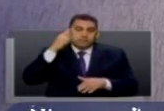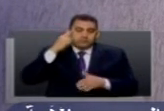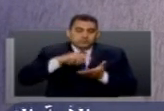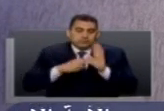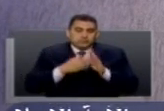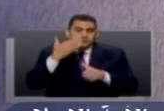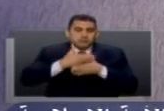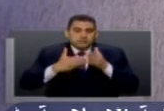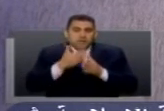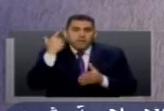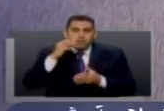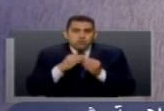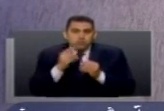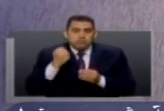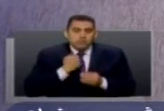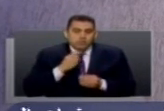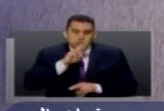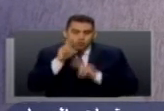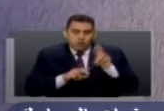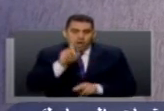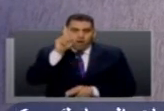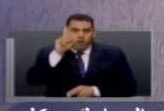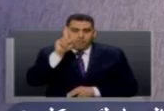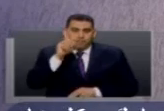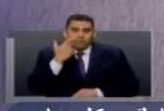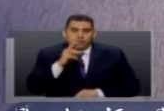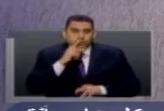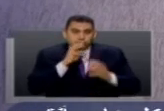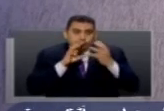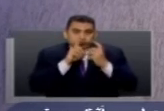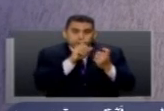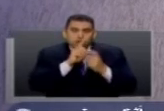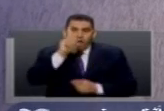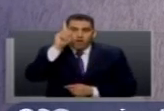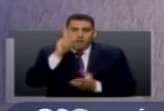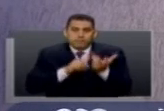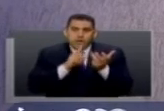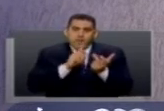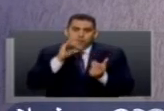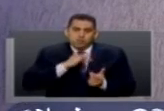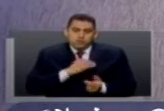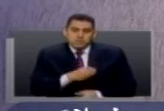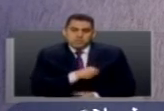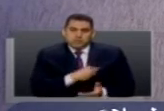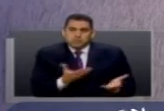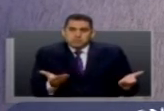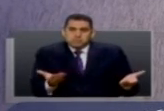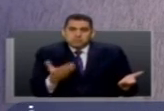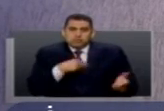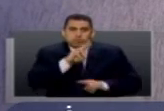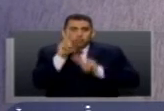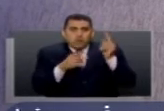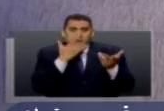تسال لا تفكر لا تناقش اي ايمان حقيقي يرسخ في القلب وهو يبنى على